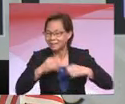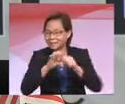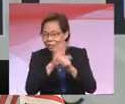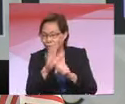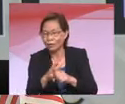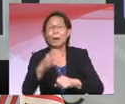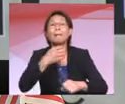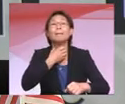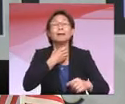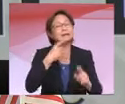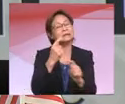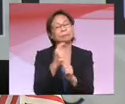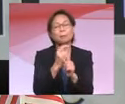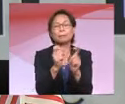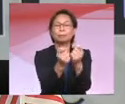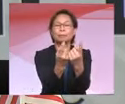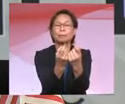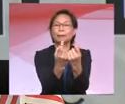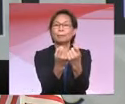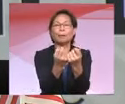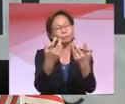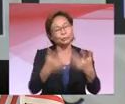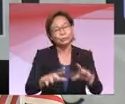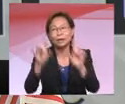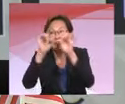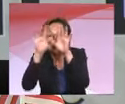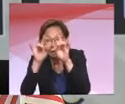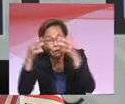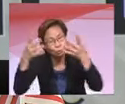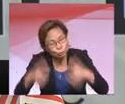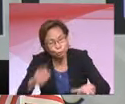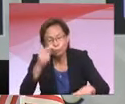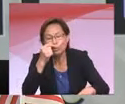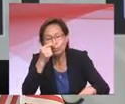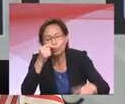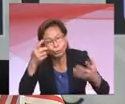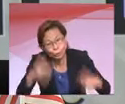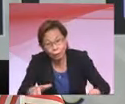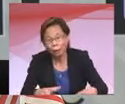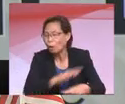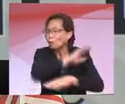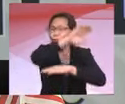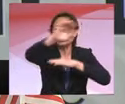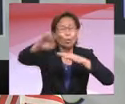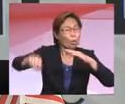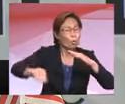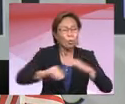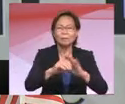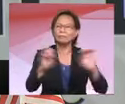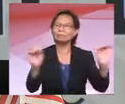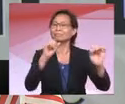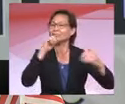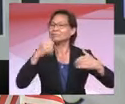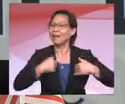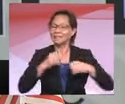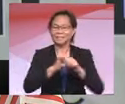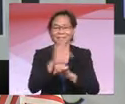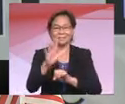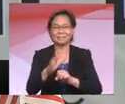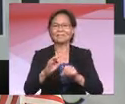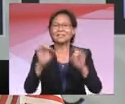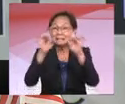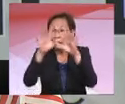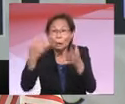negeri Perak, kekal 11 kes telah disaring dan diuji dan di mana semua adalah negatif dan tiada saringan